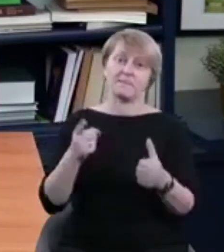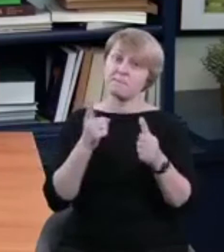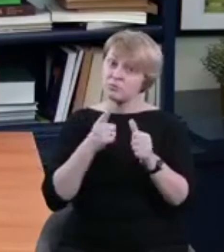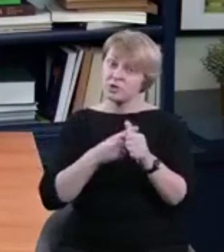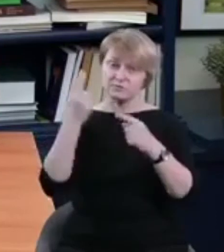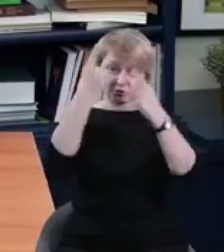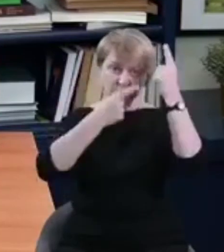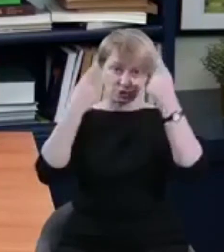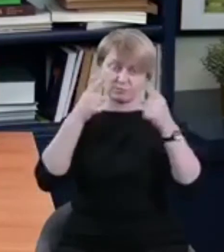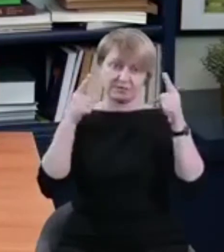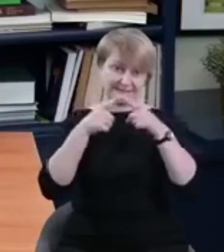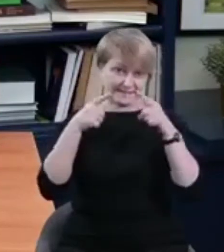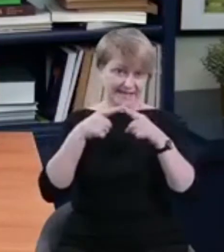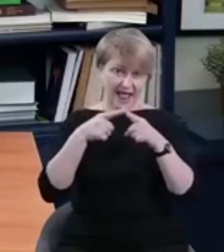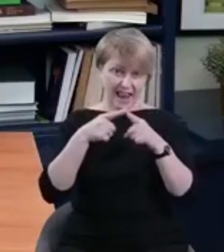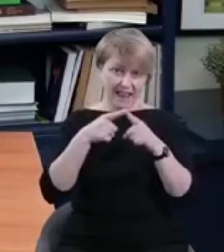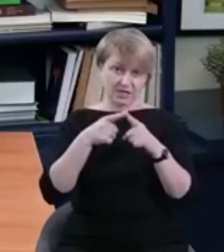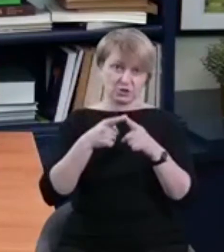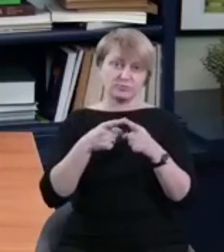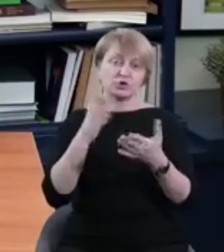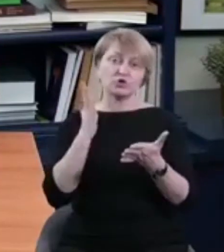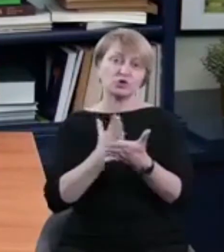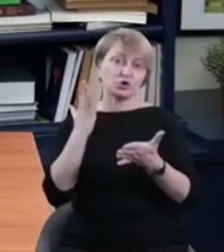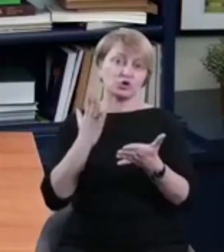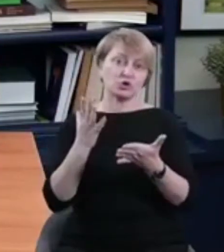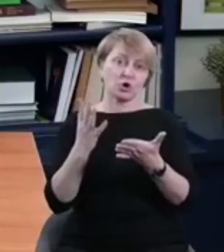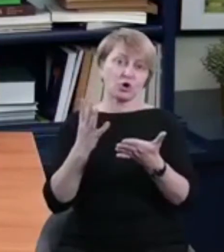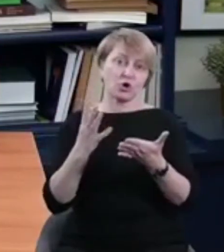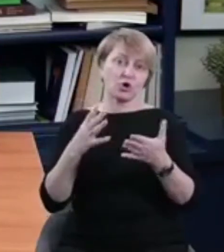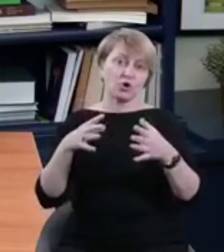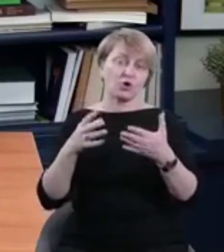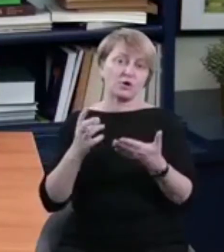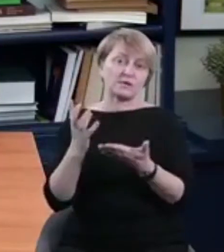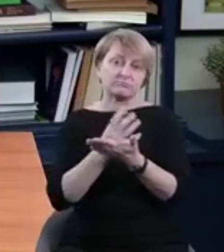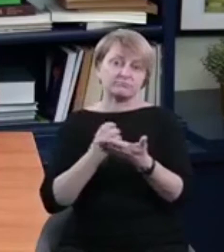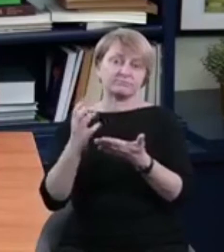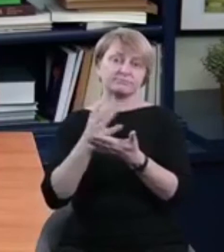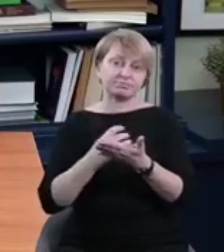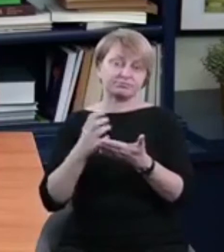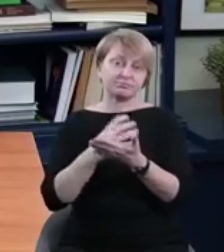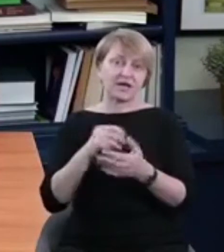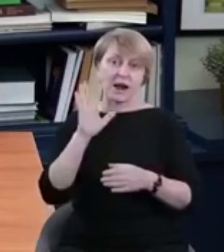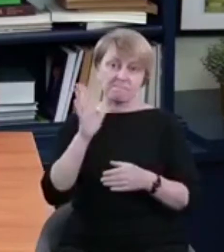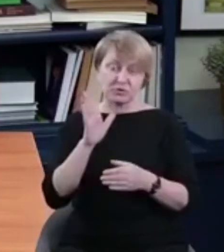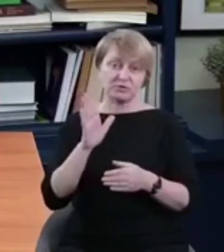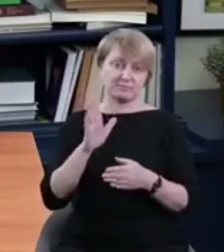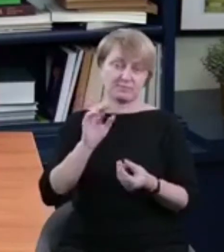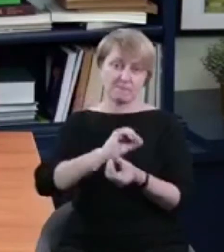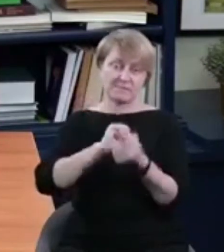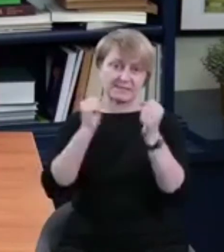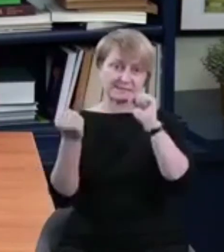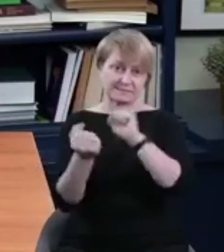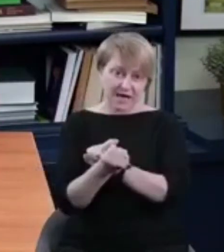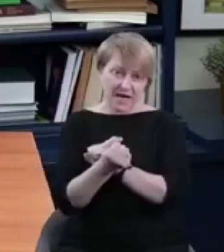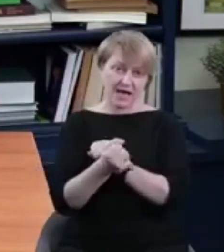celem tego jest nie nie to żebym je nabyć takie prawa takiego ale przede wszystkim realna rewitalizacja której możemy dokonywać oto rewitalizacja w mieście